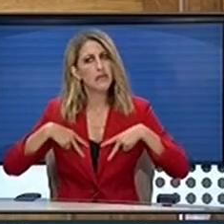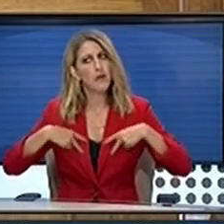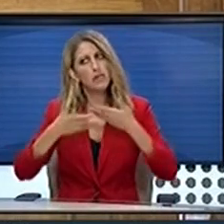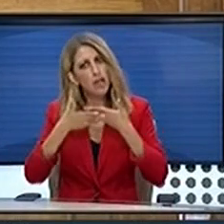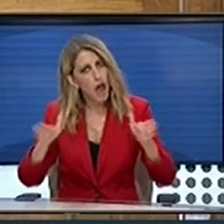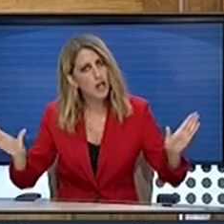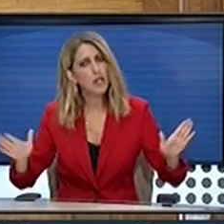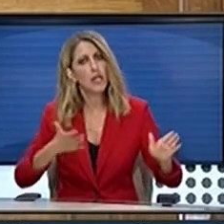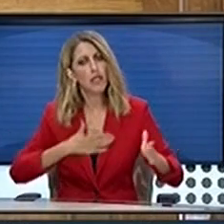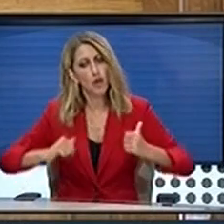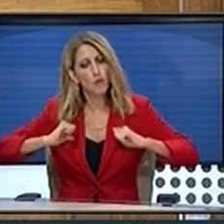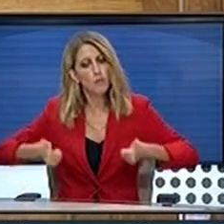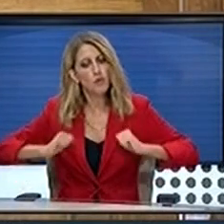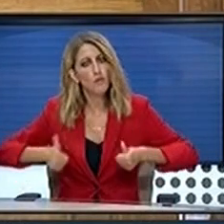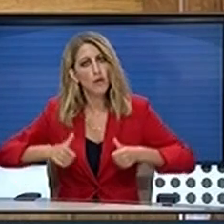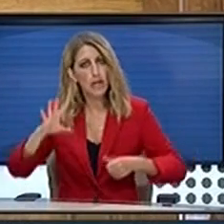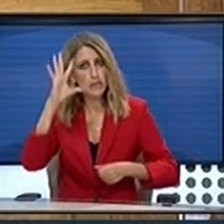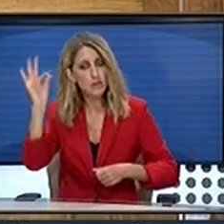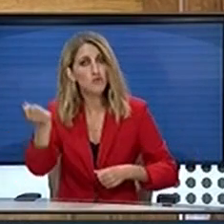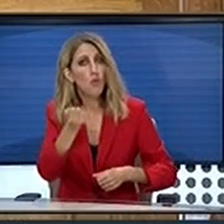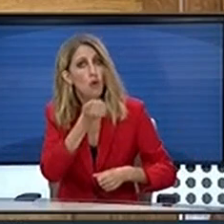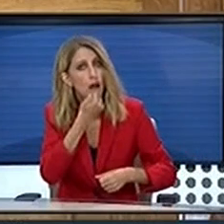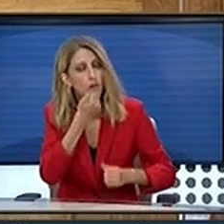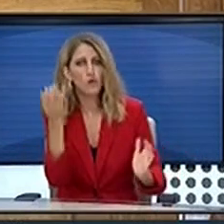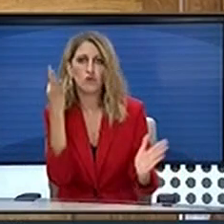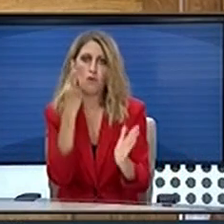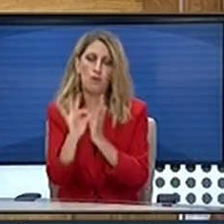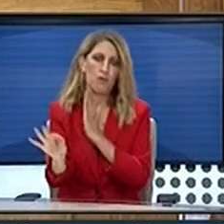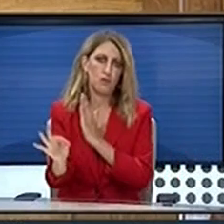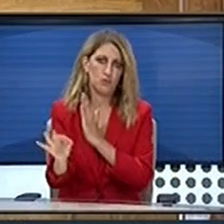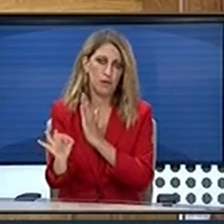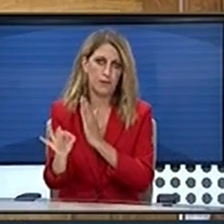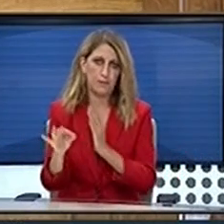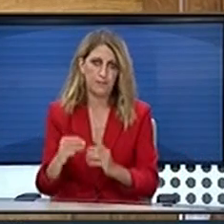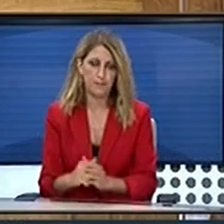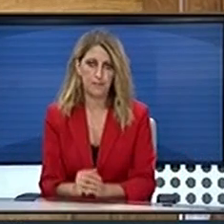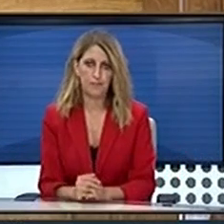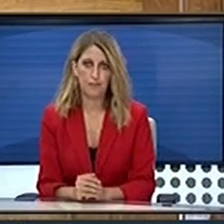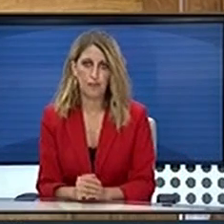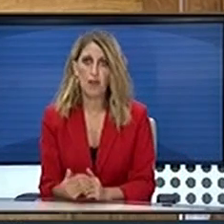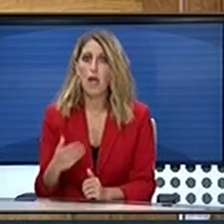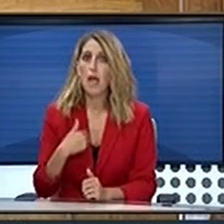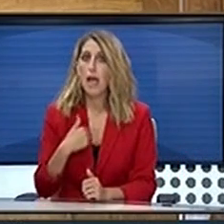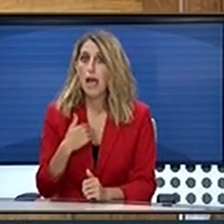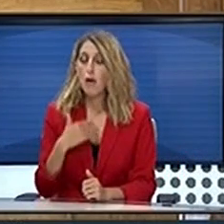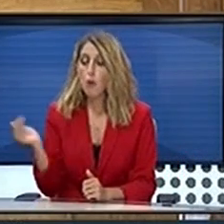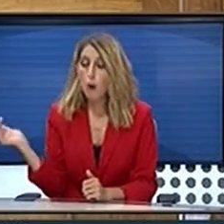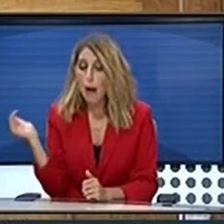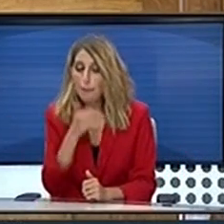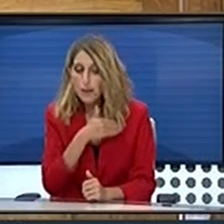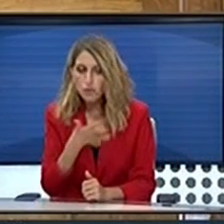διορθώσει. Κυρίως όμως γιατί εγώ αμέσως μόλις το